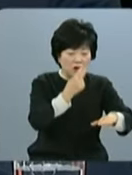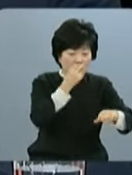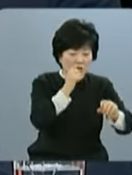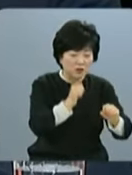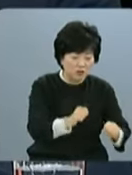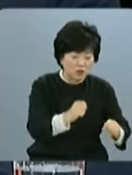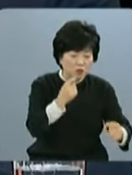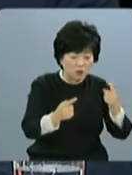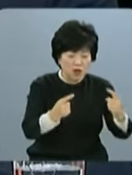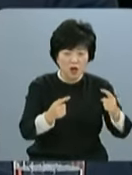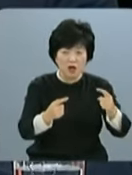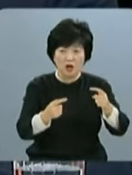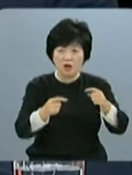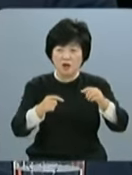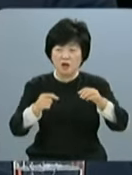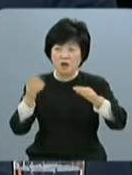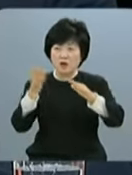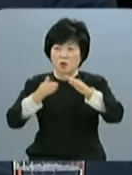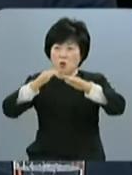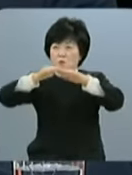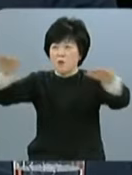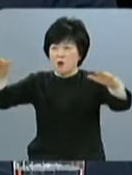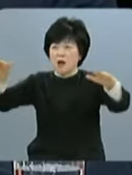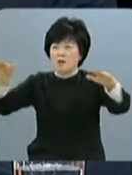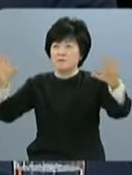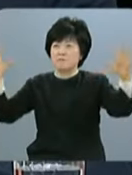공평한 파멸을 바라기 시작했다.